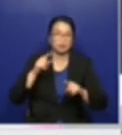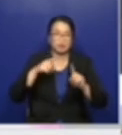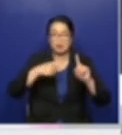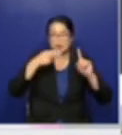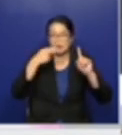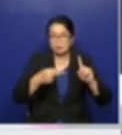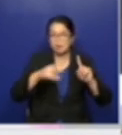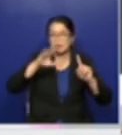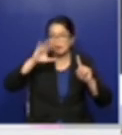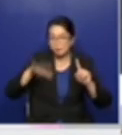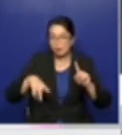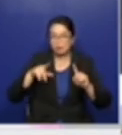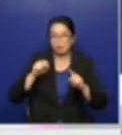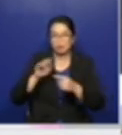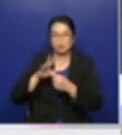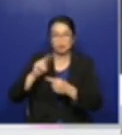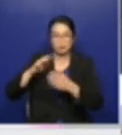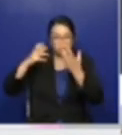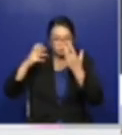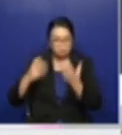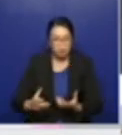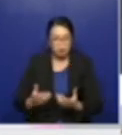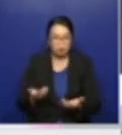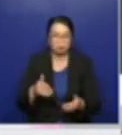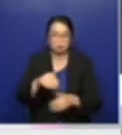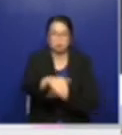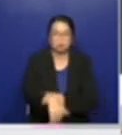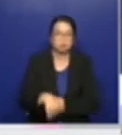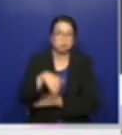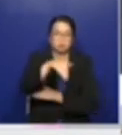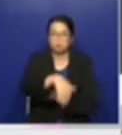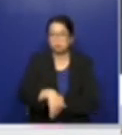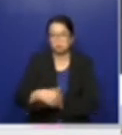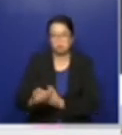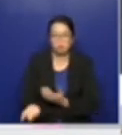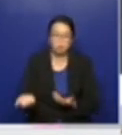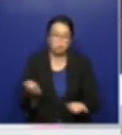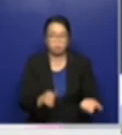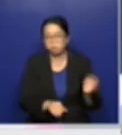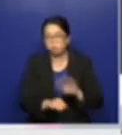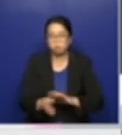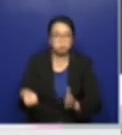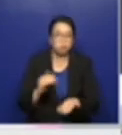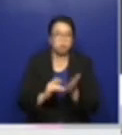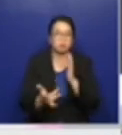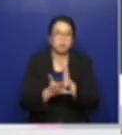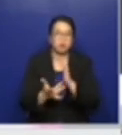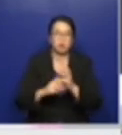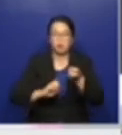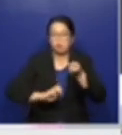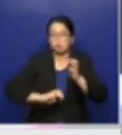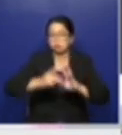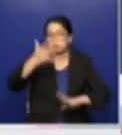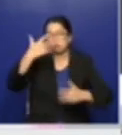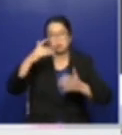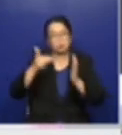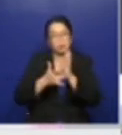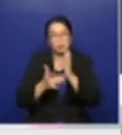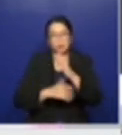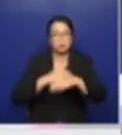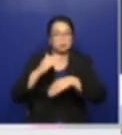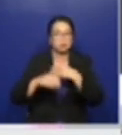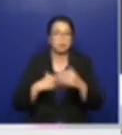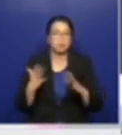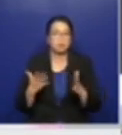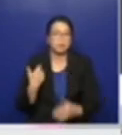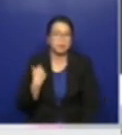15,000 ตันยังใช้วิธีฝังกบแบบเดิมไม่มีอะไรเทคโนโลยีที่ก้าวหน้ามีอยู่หน่อยนึง